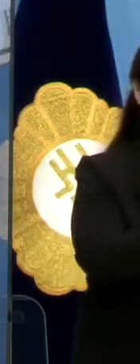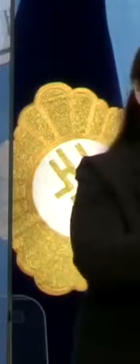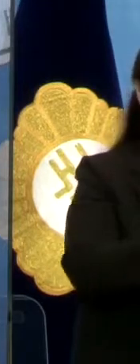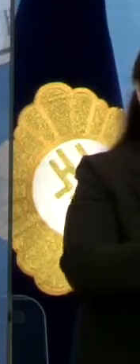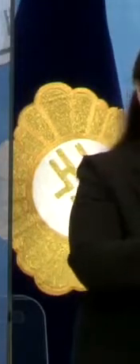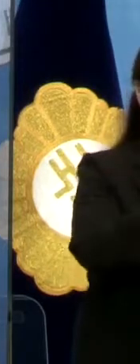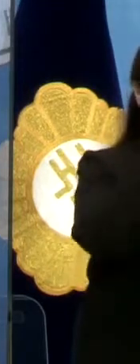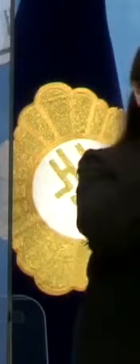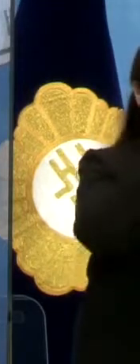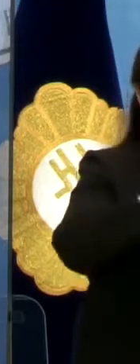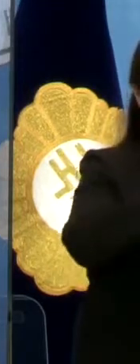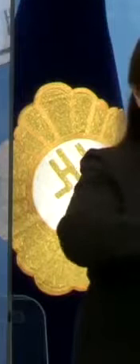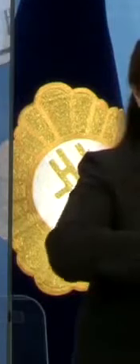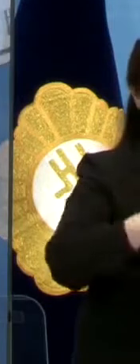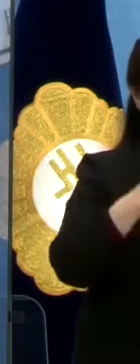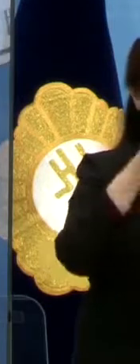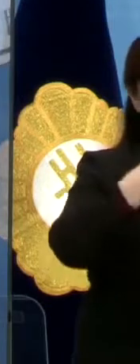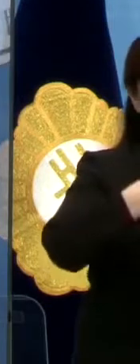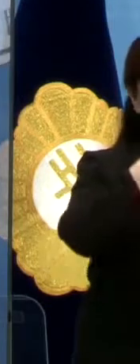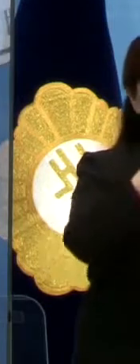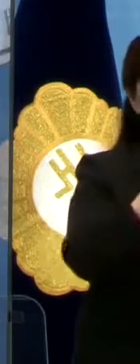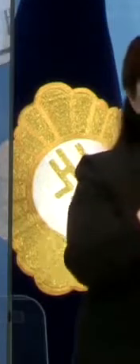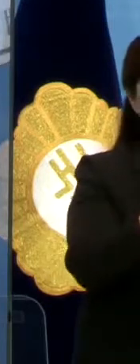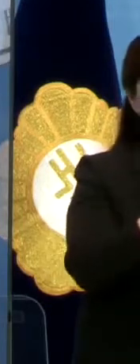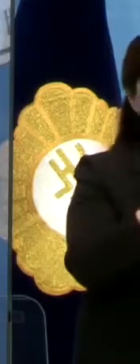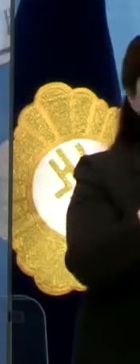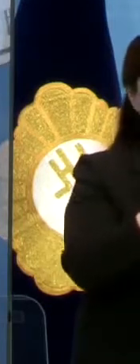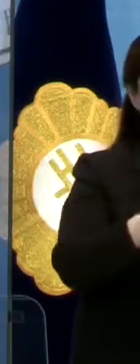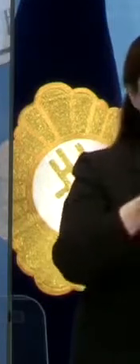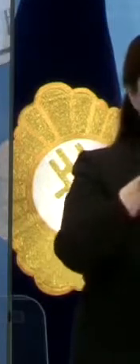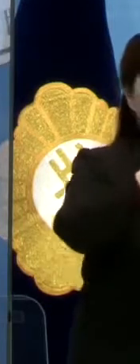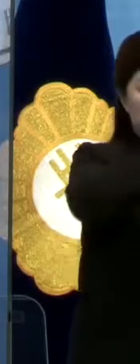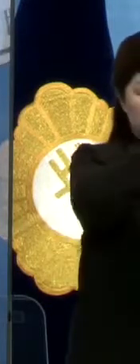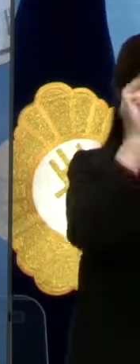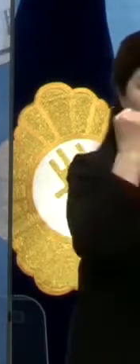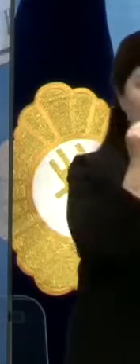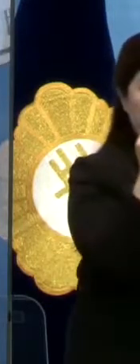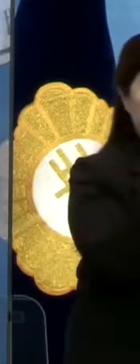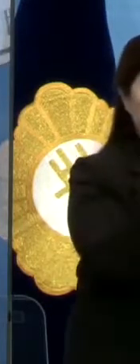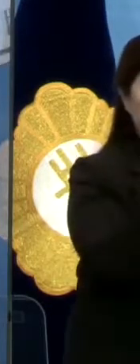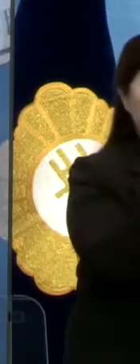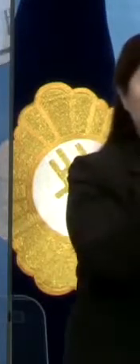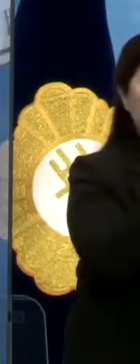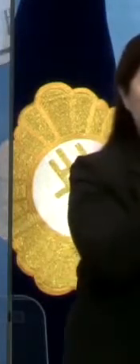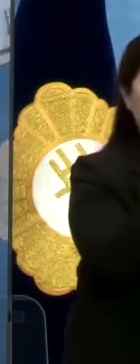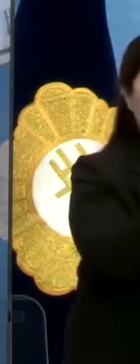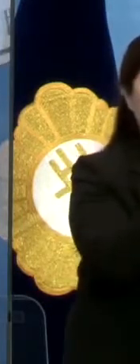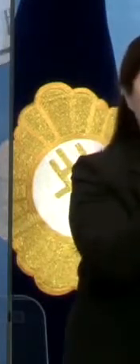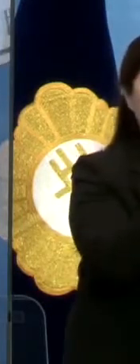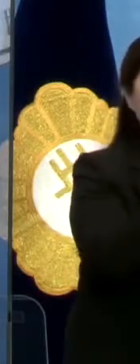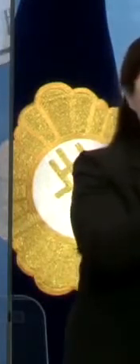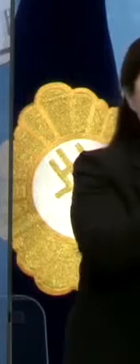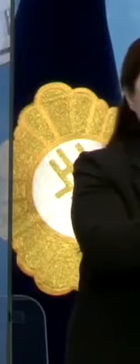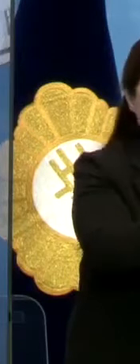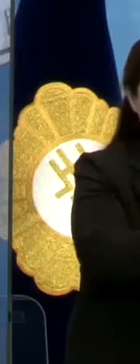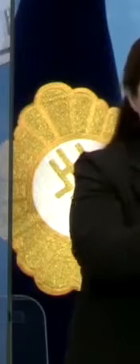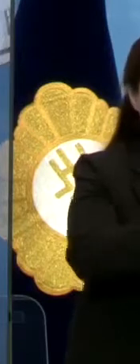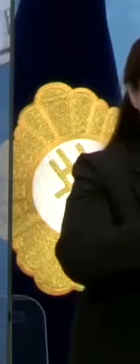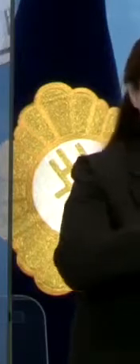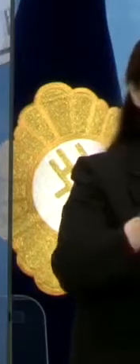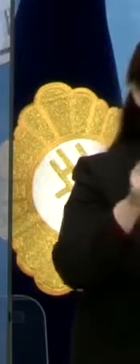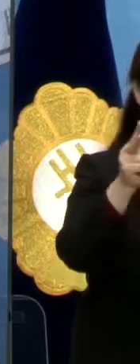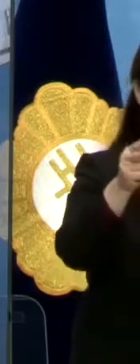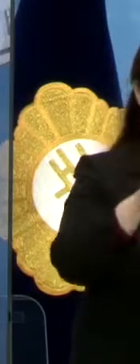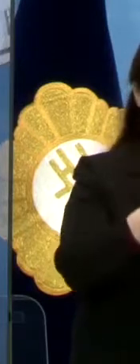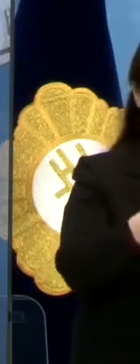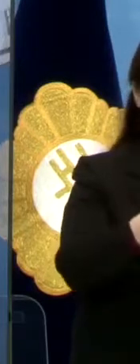특히 세계 간호사의 회의자 나이팅게일 탄생 200주년이던 올해에 특별히 기념되기를 원했습니다.